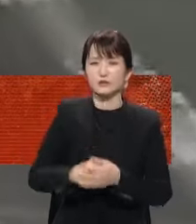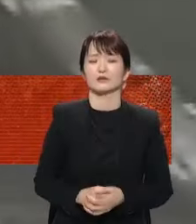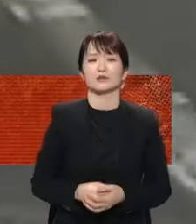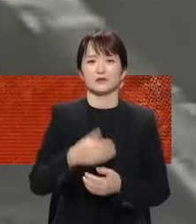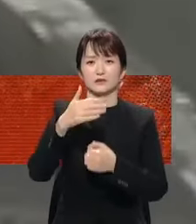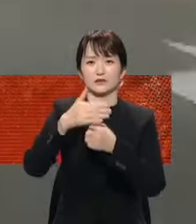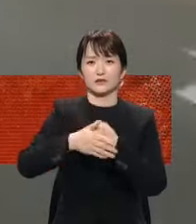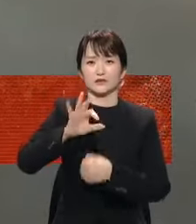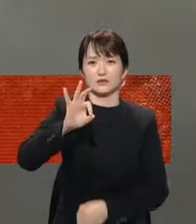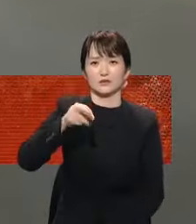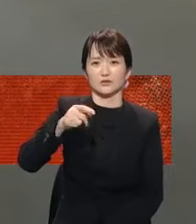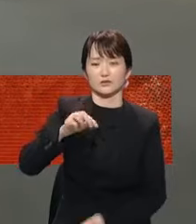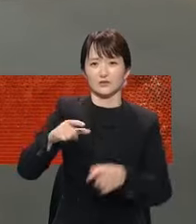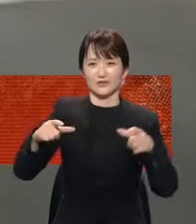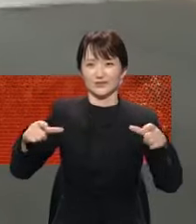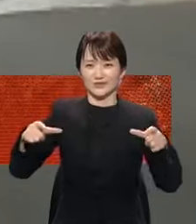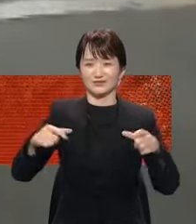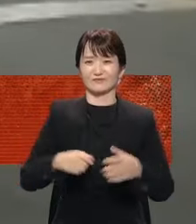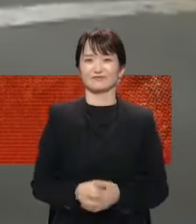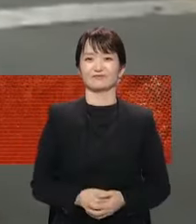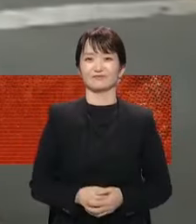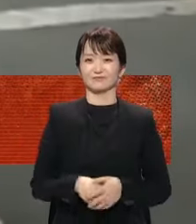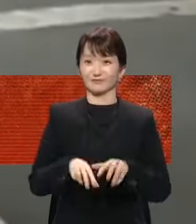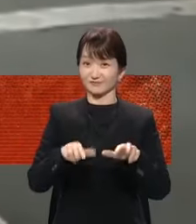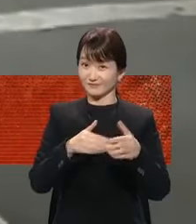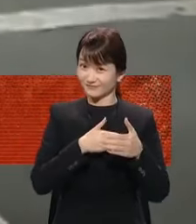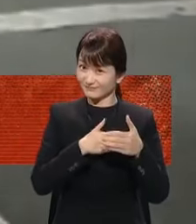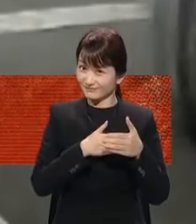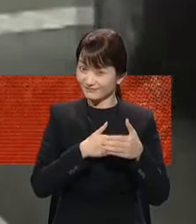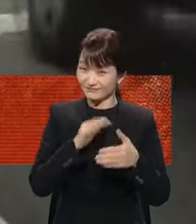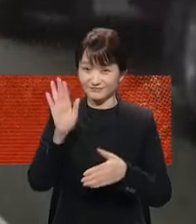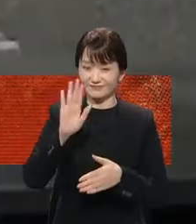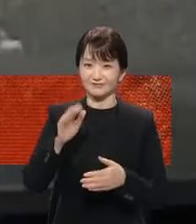유성구에 한... 아, 지금 긴장하고 계시죠? 네.